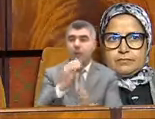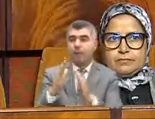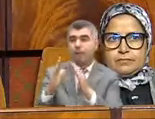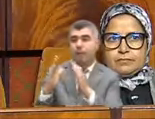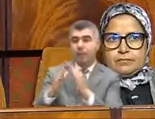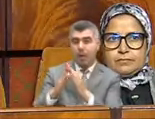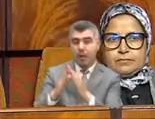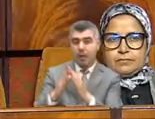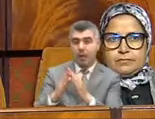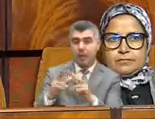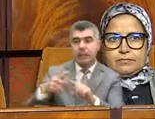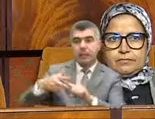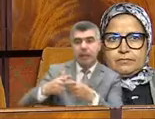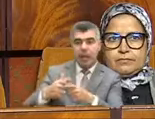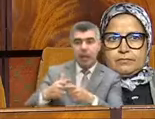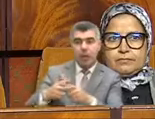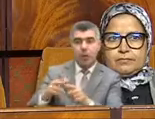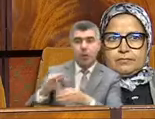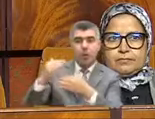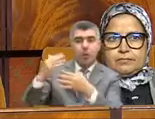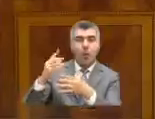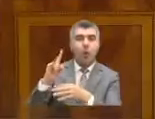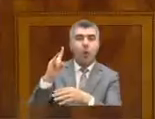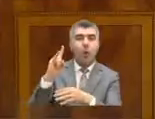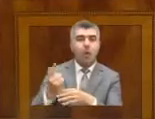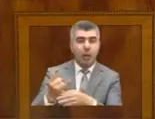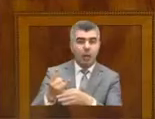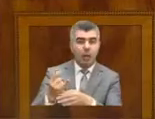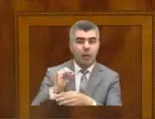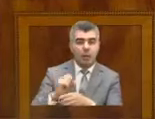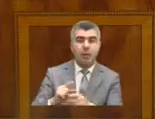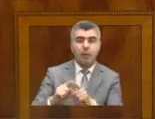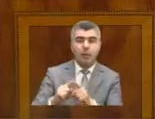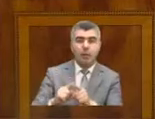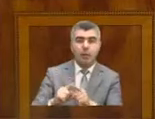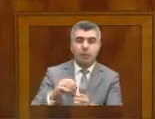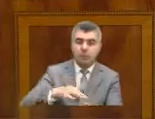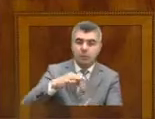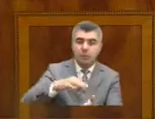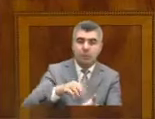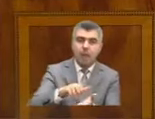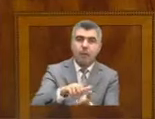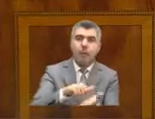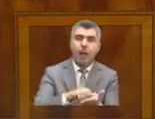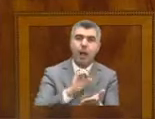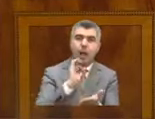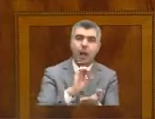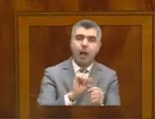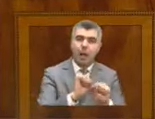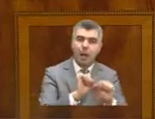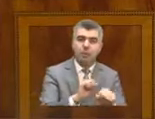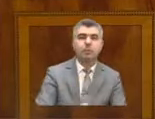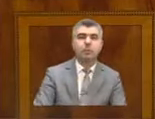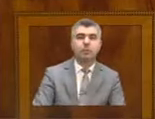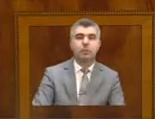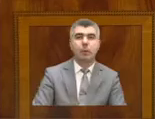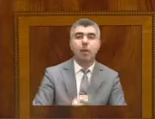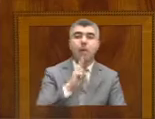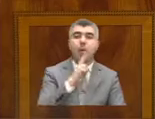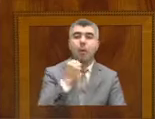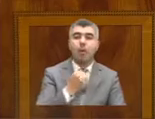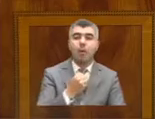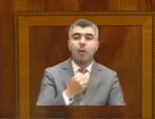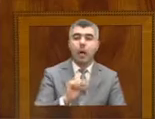المياه الصناعية والسياحية والتحويل إلى الري الموضوعي. ولهذه الغاية فقد عبأت الحكومة